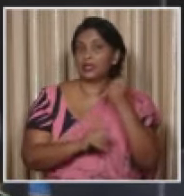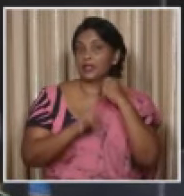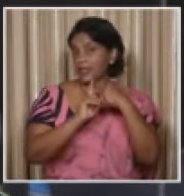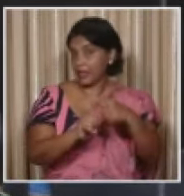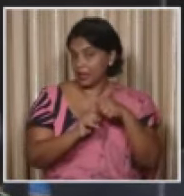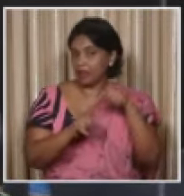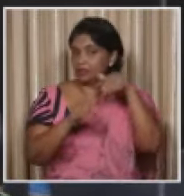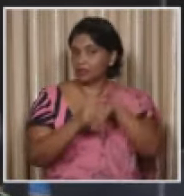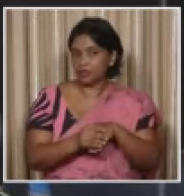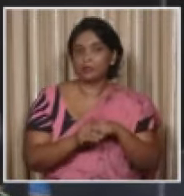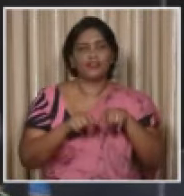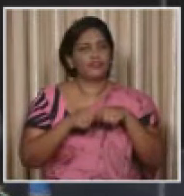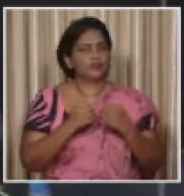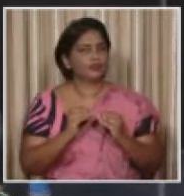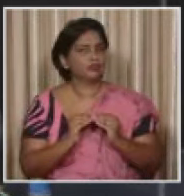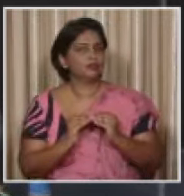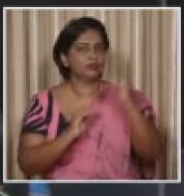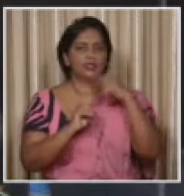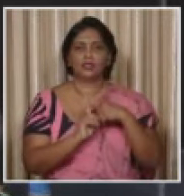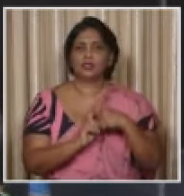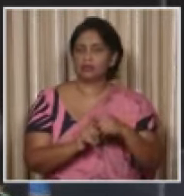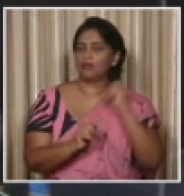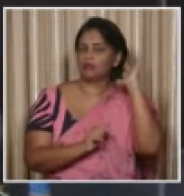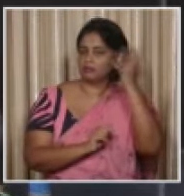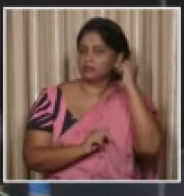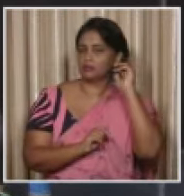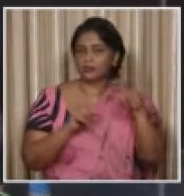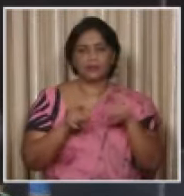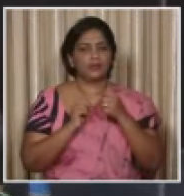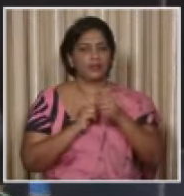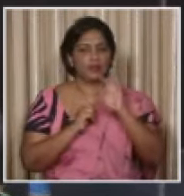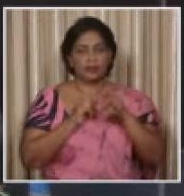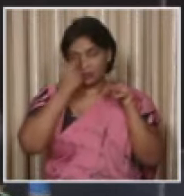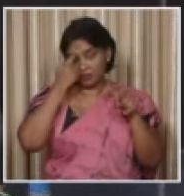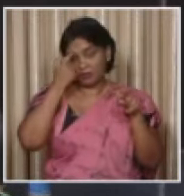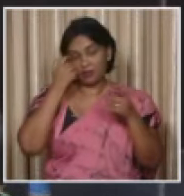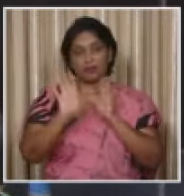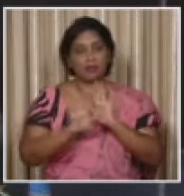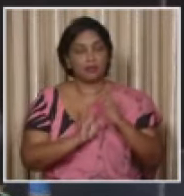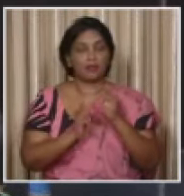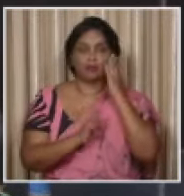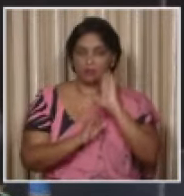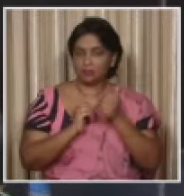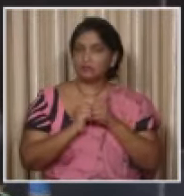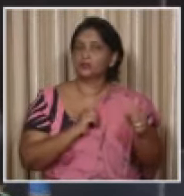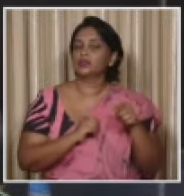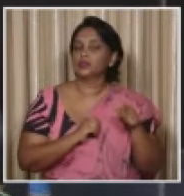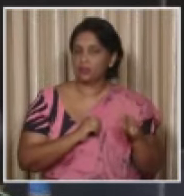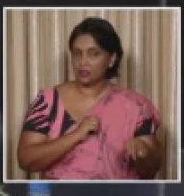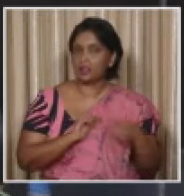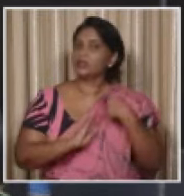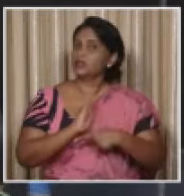තුල උද්දමන ඉලක්කය සාක්ෂාත් කර ගැනීමේදී මෙහිම් ස්වාධීනත්වයේ සම්බන්ධයෙන්